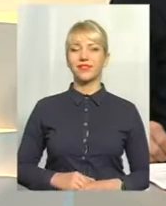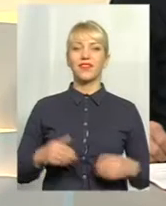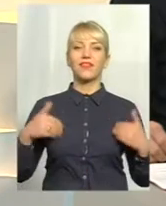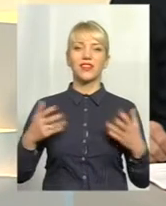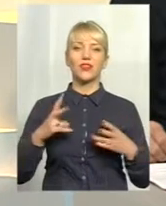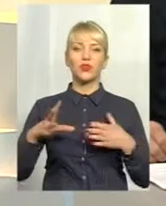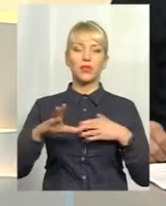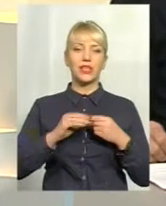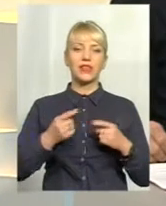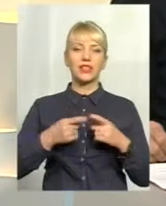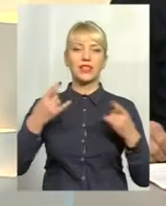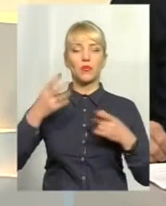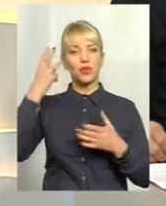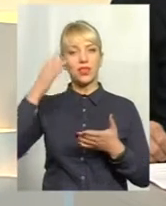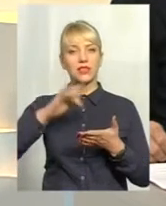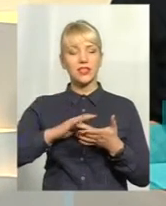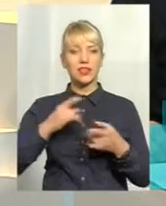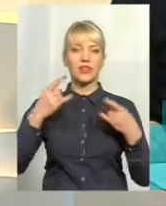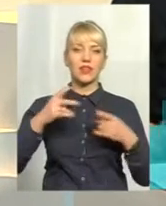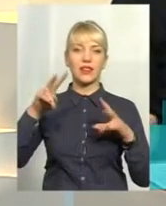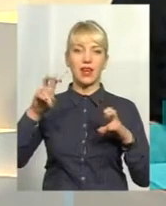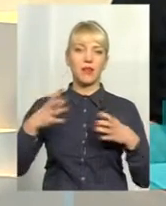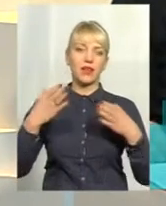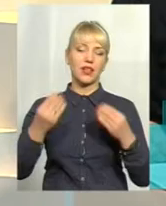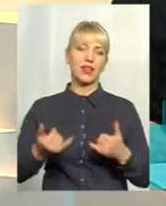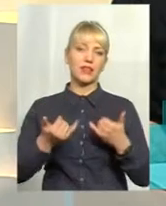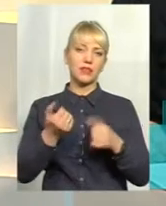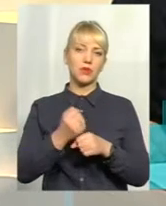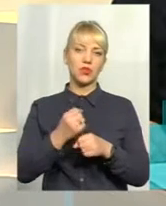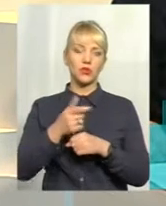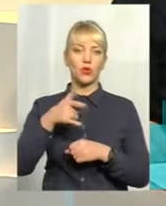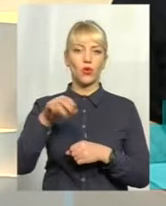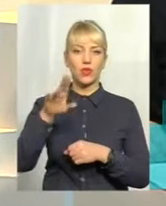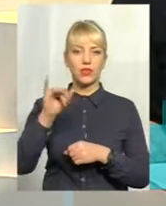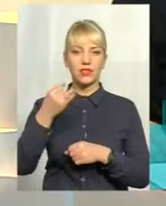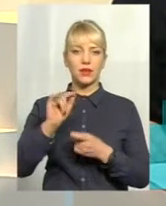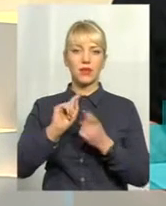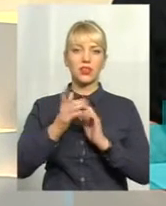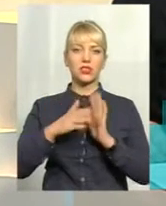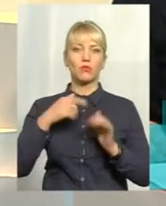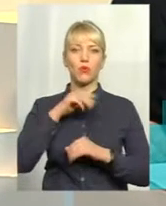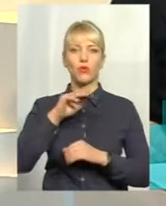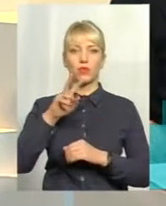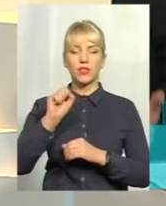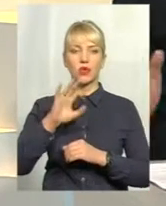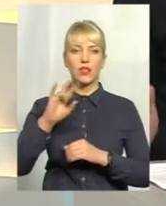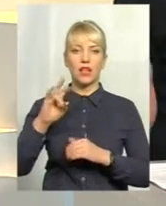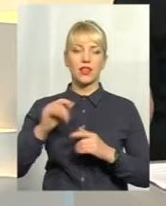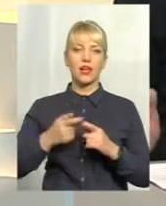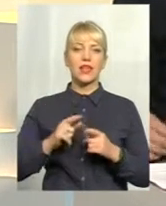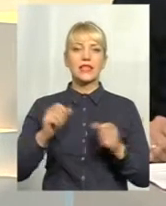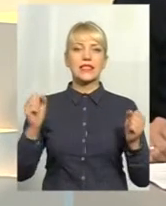Вітаю всіх, хто приєднався до каналу «Поділля Центр». В ефірі «Тема дня». Для вас сьогодні працює Володимир Гординський та Оксана Фіновська, перекладає мовою жестів.